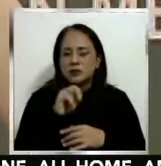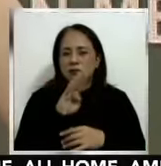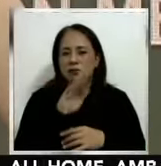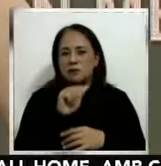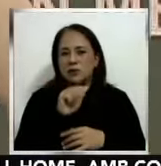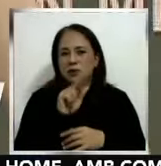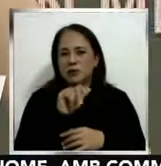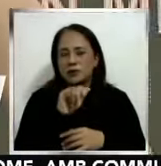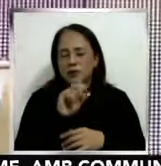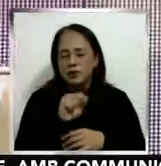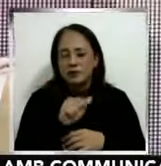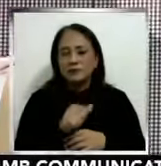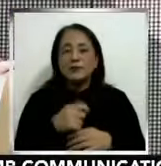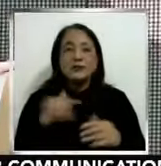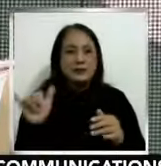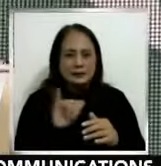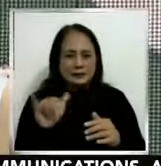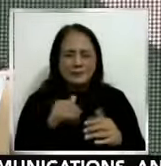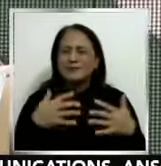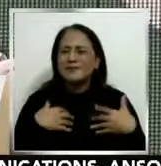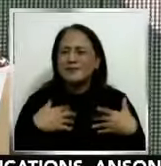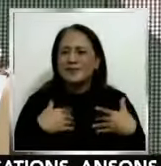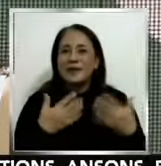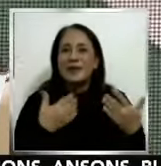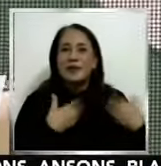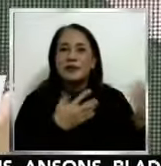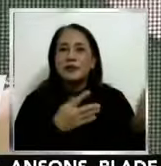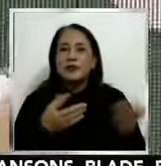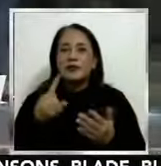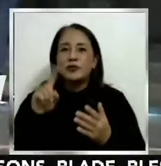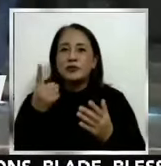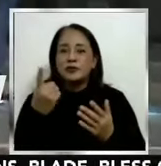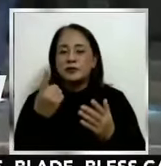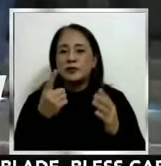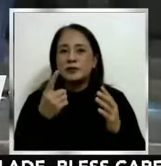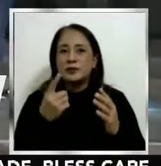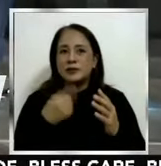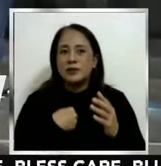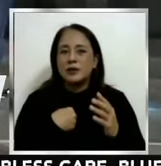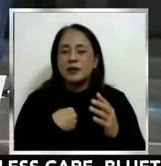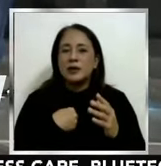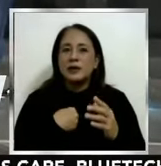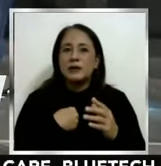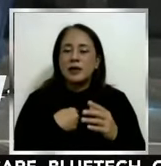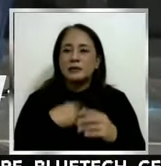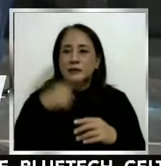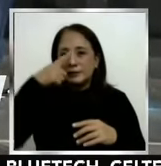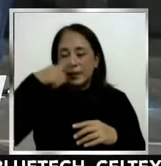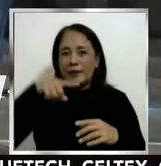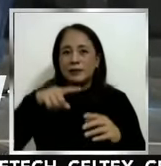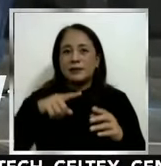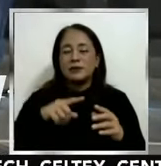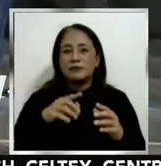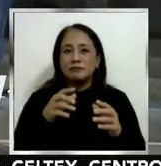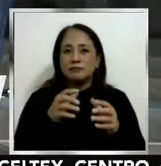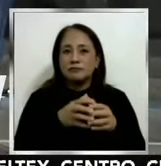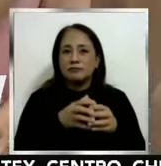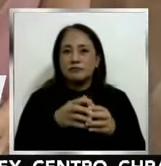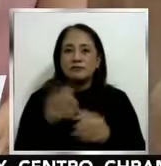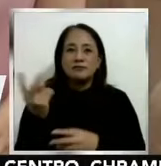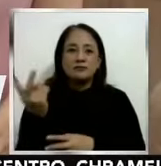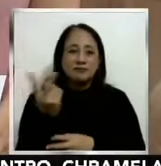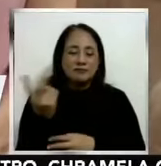All out din ang kilig na hatid ng first fanmate sa bansa ng Thai power couple na sina Mark Prin and Kimberly Ann